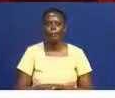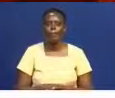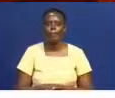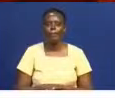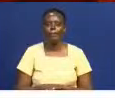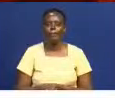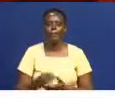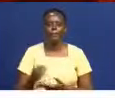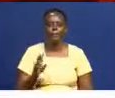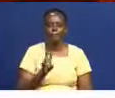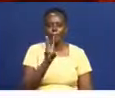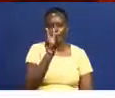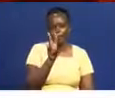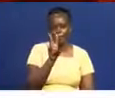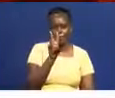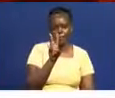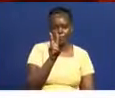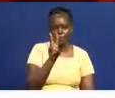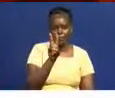Kitu cha pili,